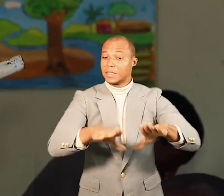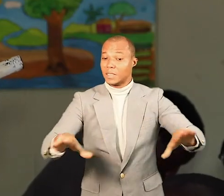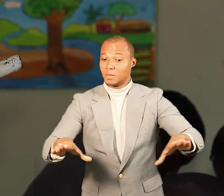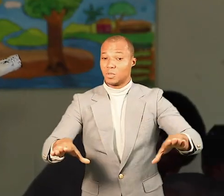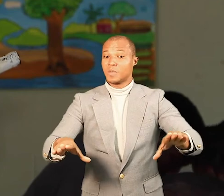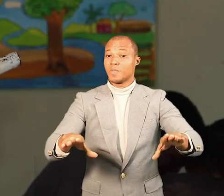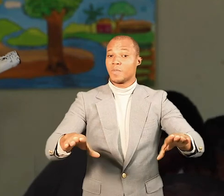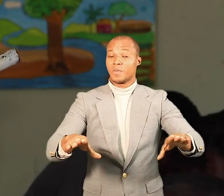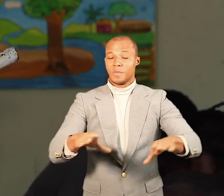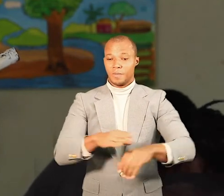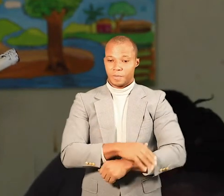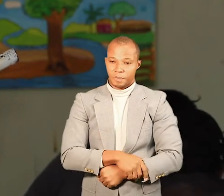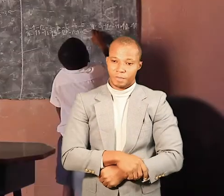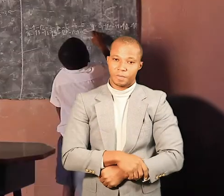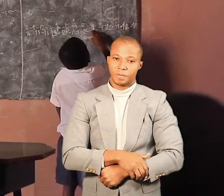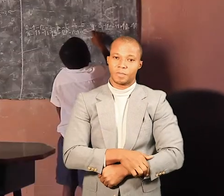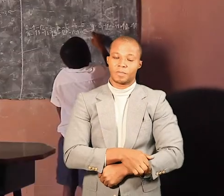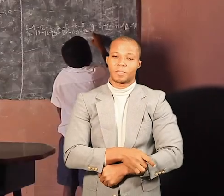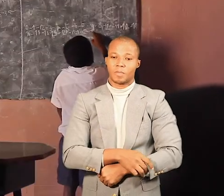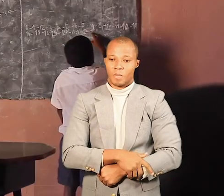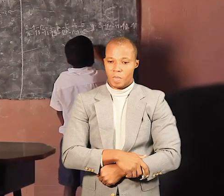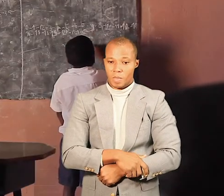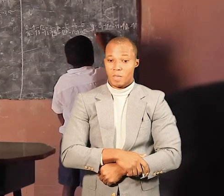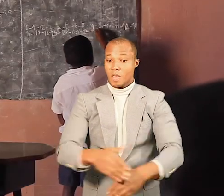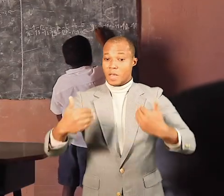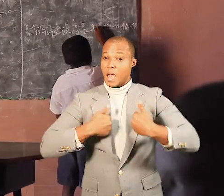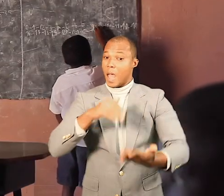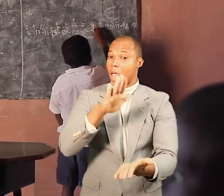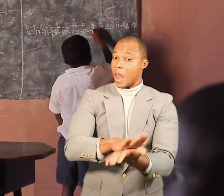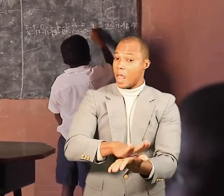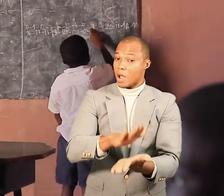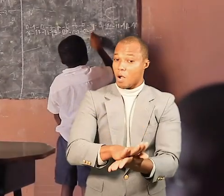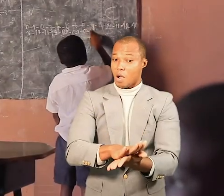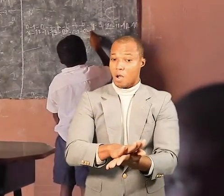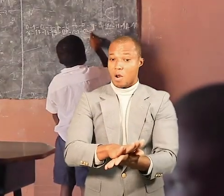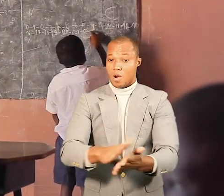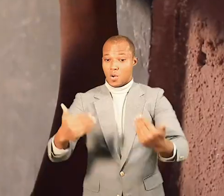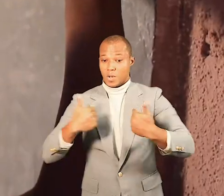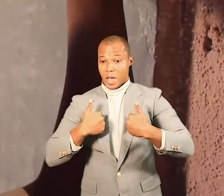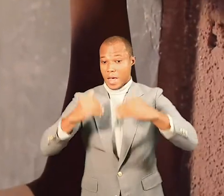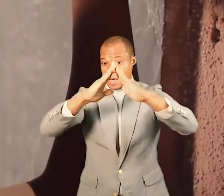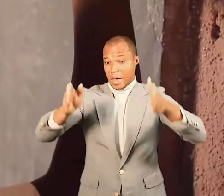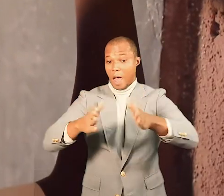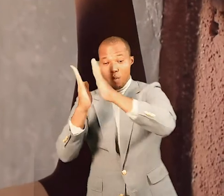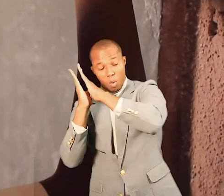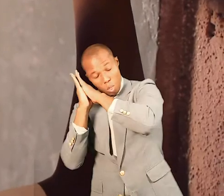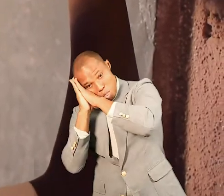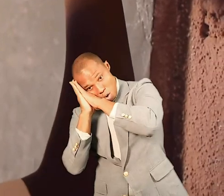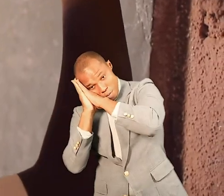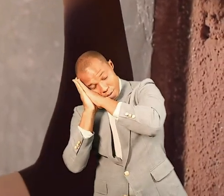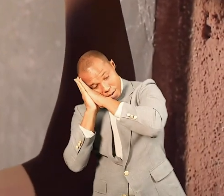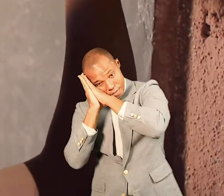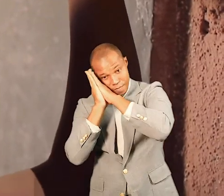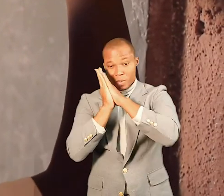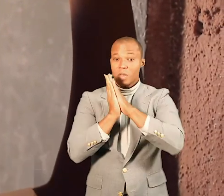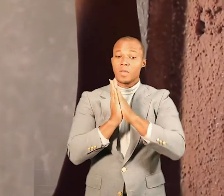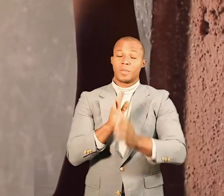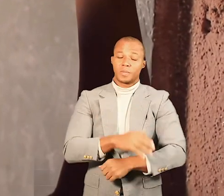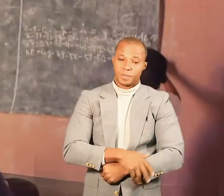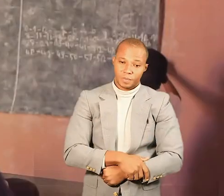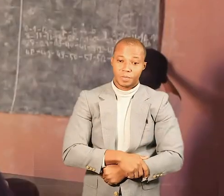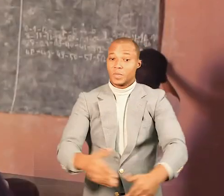qualité service à auto. Et gagner l'école, gagner hébergement normalement, foyer